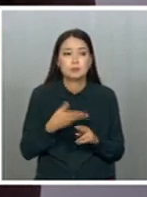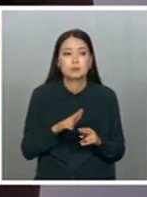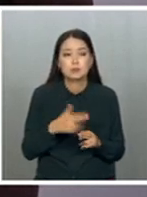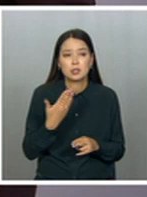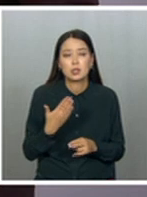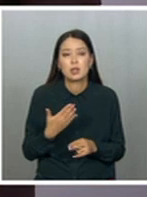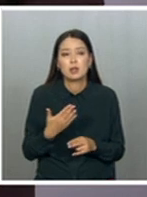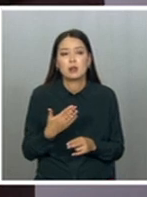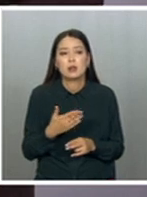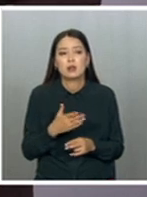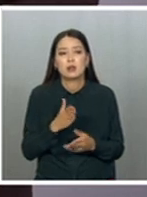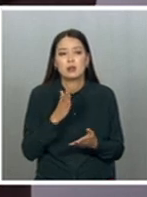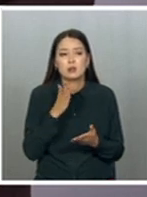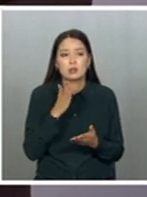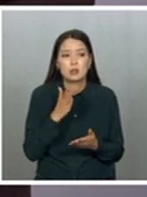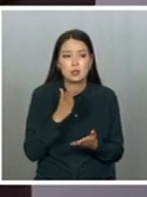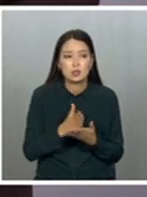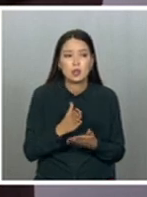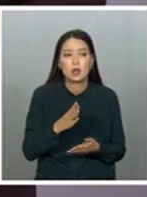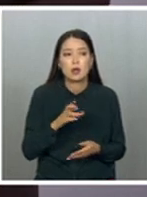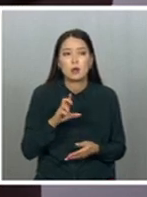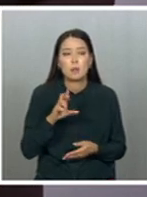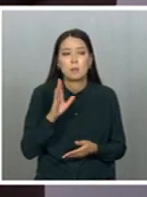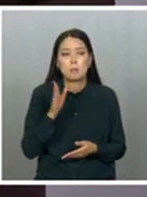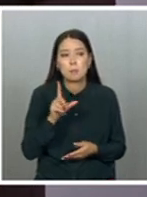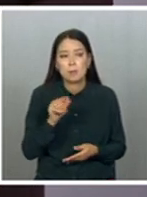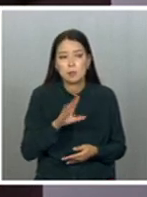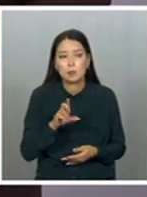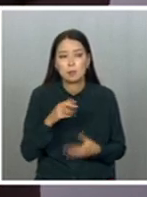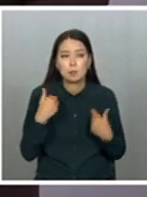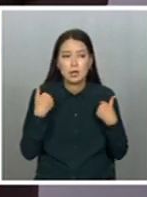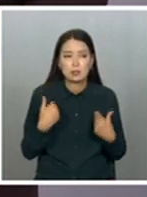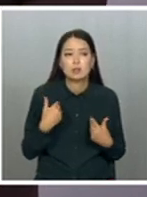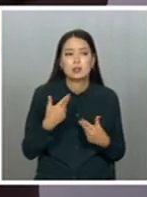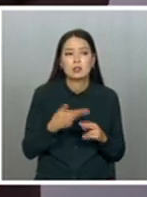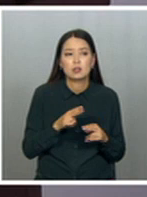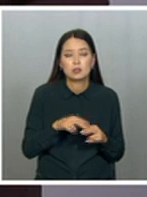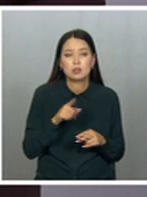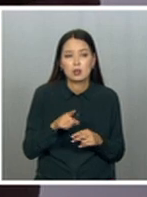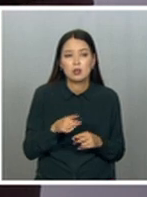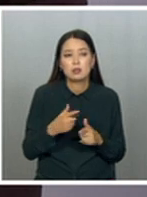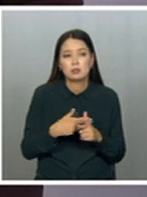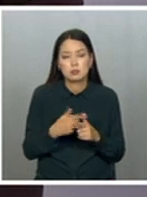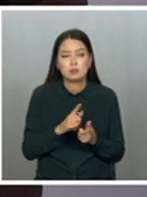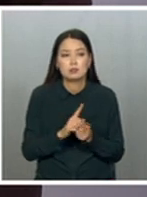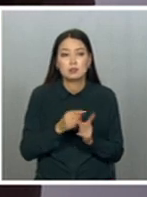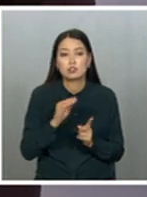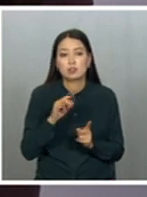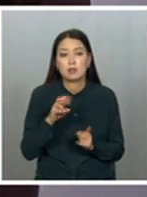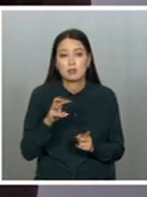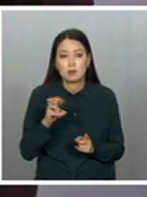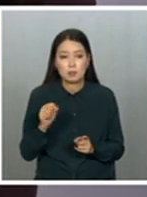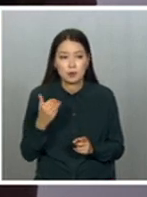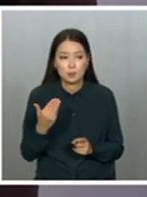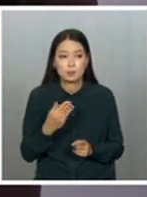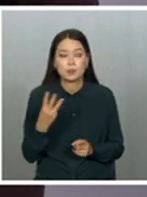батардай шыңырейген ұрты дегеніміз теңеу сөздер арқылы жанама мінездеуге жатқызамыз. Келесі